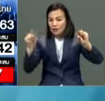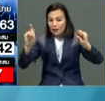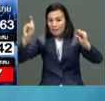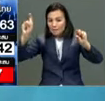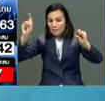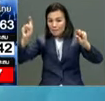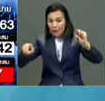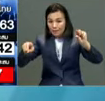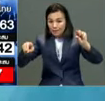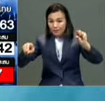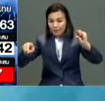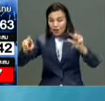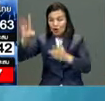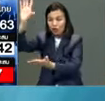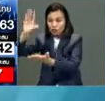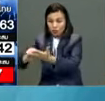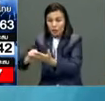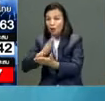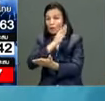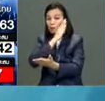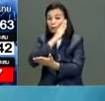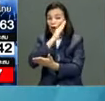แถบอยู่ตรงกลางแต่ของปลอมขวามือนะครับมีมาแล้วบอกให้ดาวน์โหลดเลยอันนี้ผิดปกติน่ะซ้ายมือไม่มีคำว่าDownloadนะครับมีแต่บอกให้ลงทะเบียนมีบอกว่าให้เอ่อเรื่องของเช็คดูอะไรต่างๆเหล่านั้นมีการโหลดอะไรทั้งสิ้นนะครับถ้าขวามือเนี่ยที่ให้โหลดจ้า